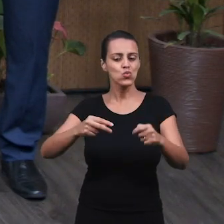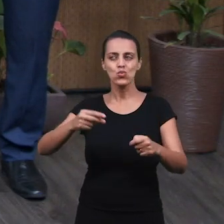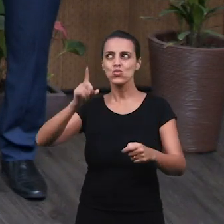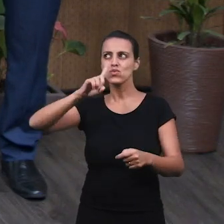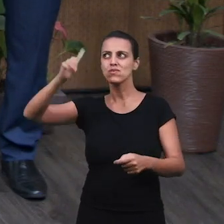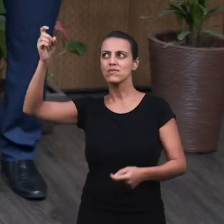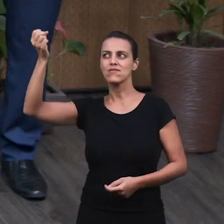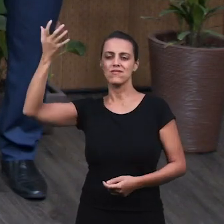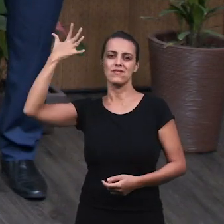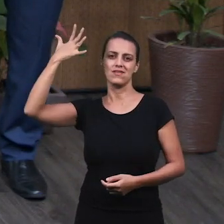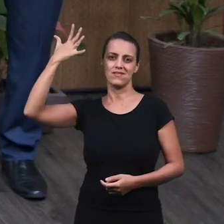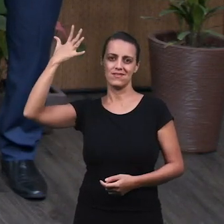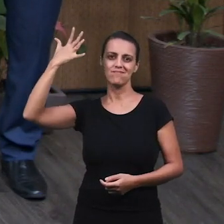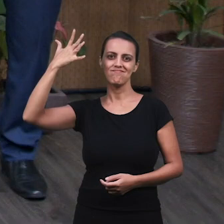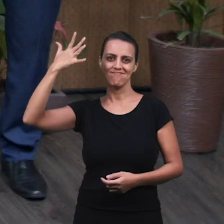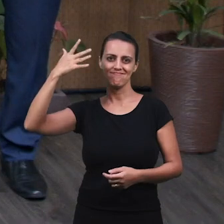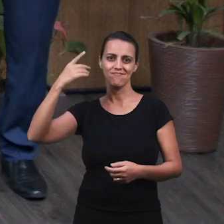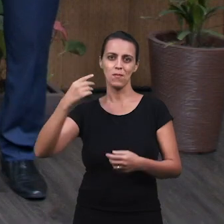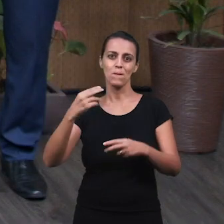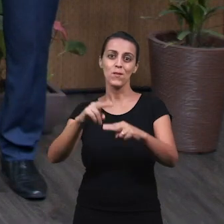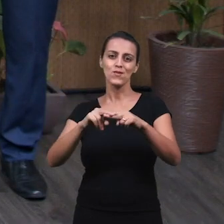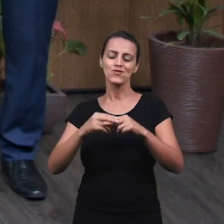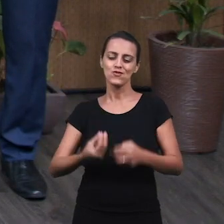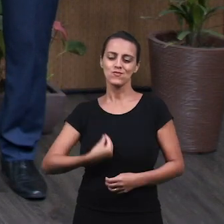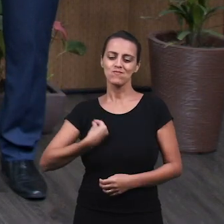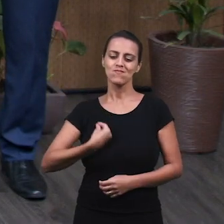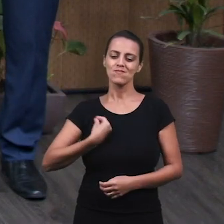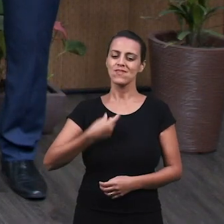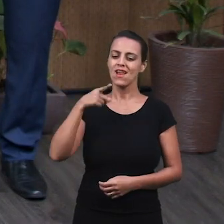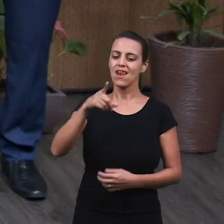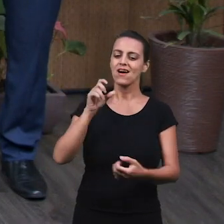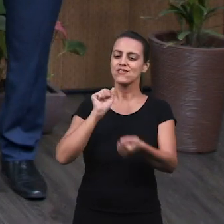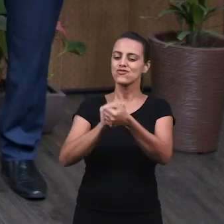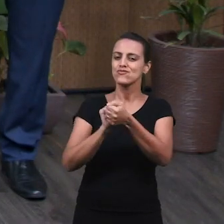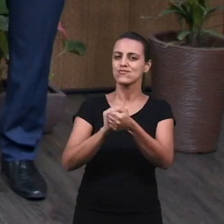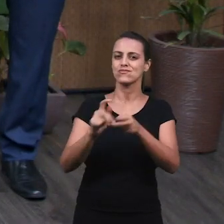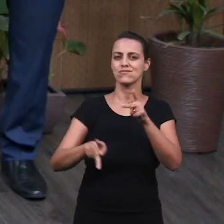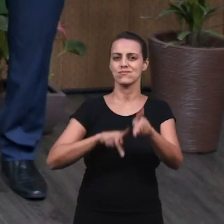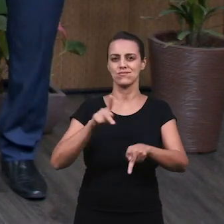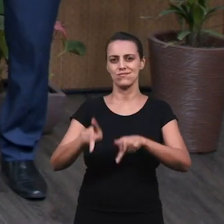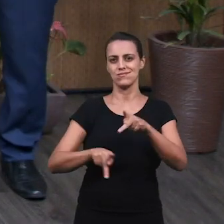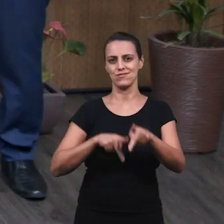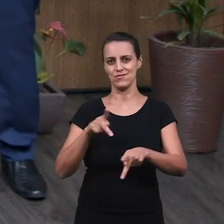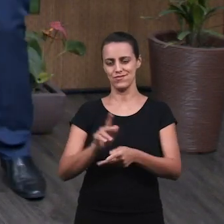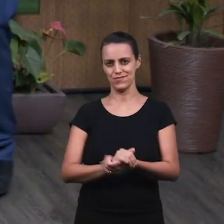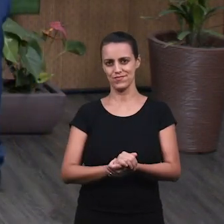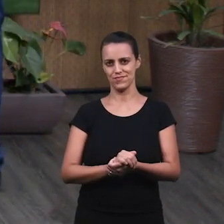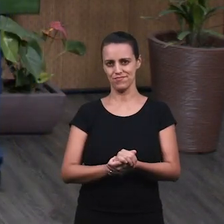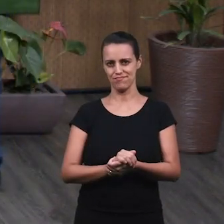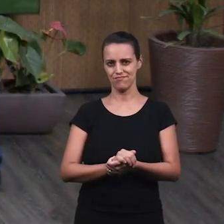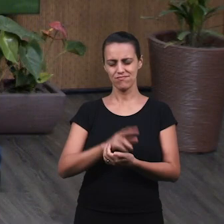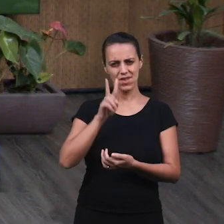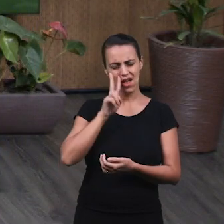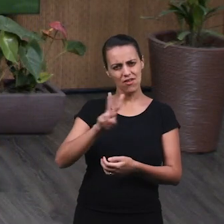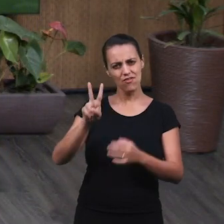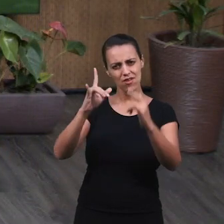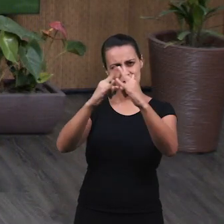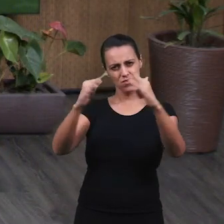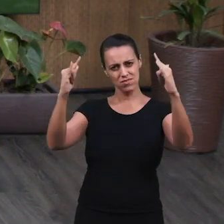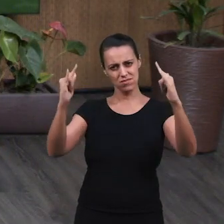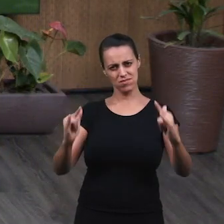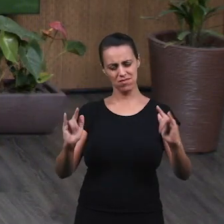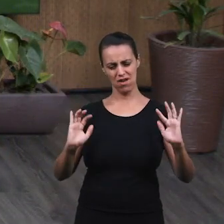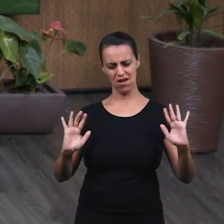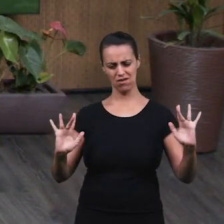soi. Et autour, nous voyons ici le tabernacle, autour du tabernacle, dans